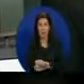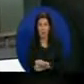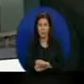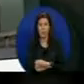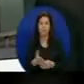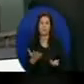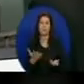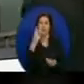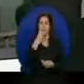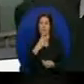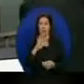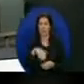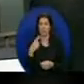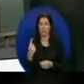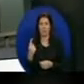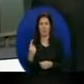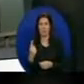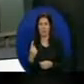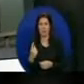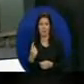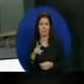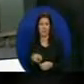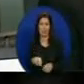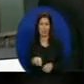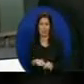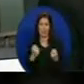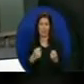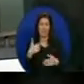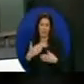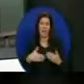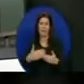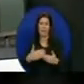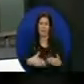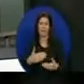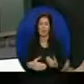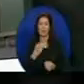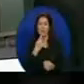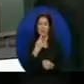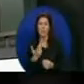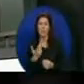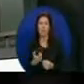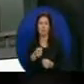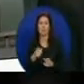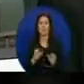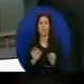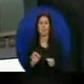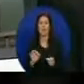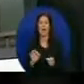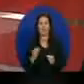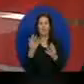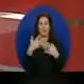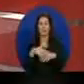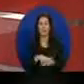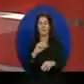אז כמובן גם הצבעים ניזוקים וכן הלאה וכן הלאה. זאת אומרת, זה מחלחל בכל מארג המזון. תגיד, יש